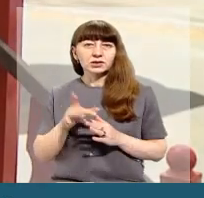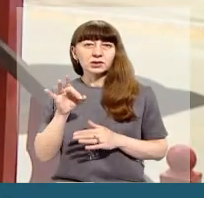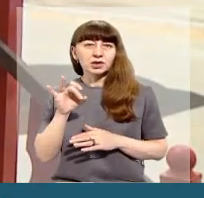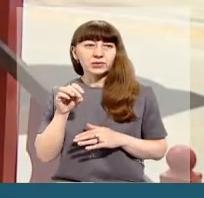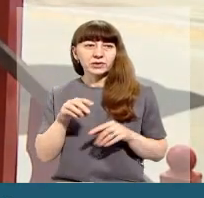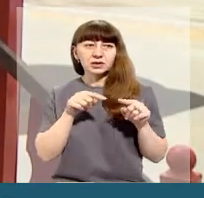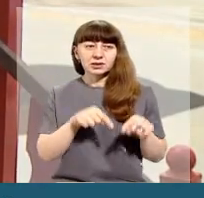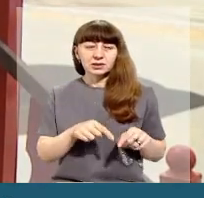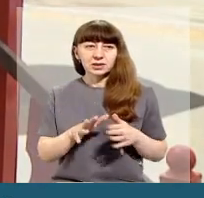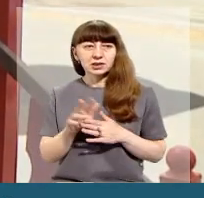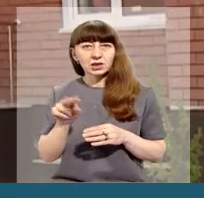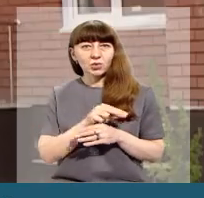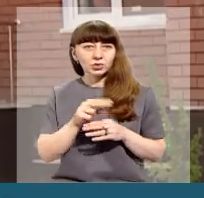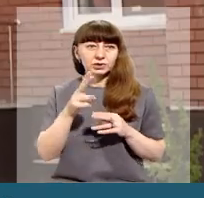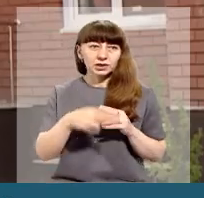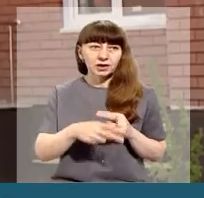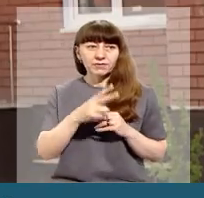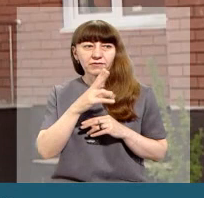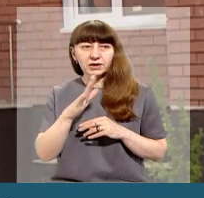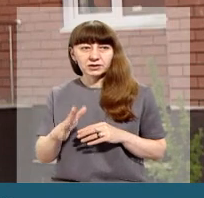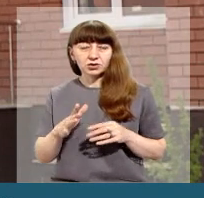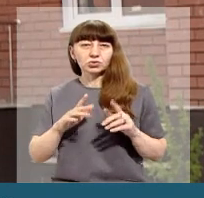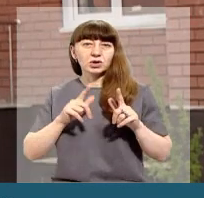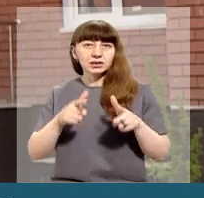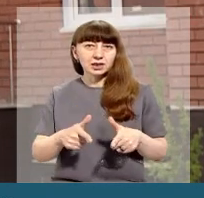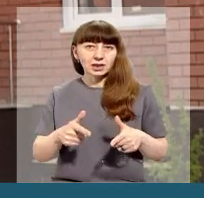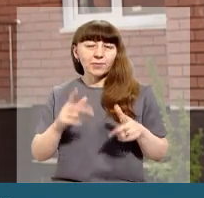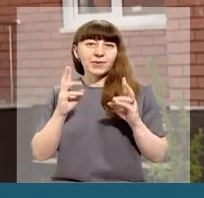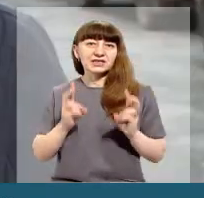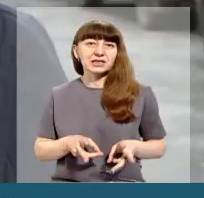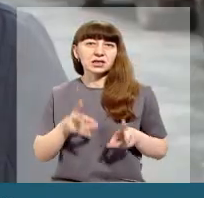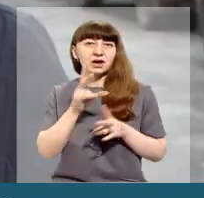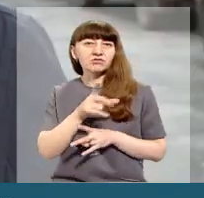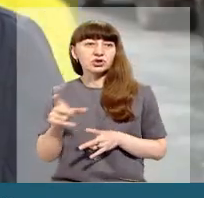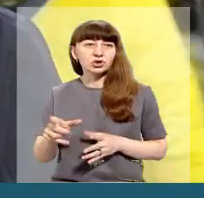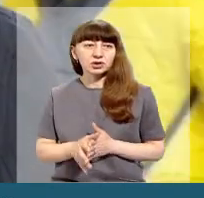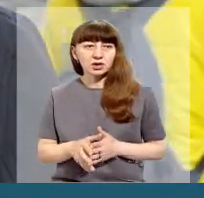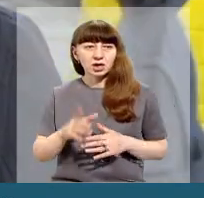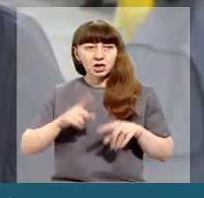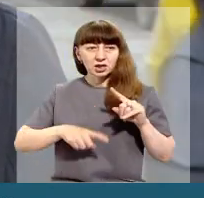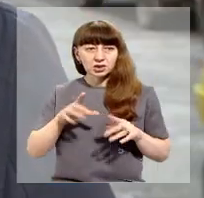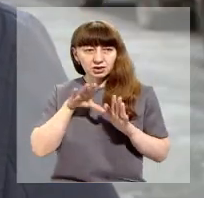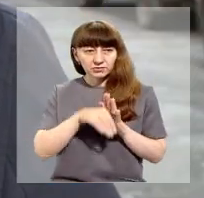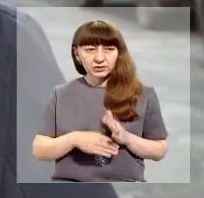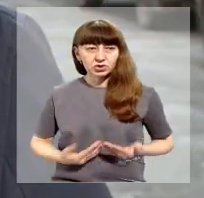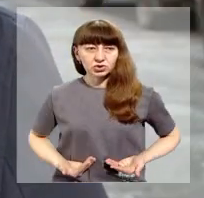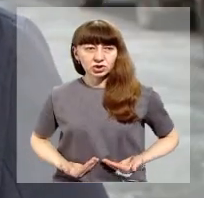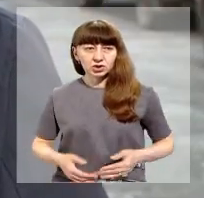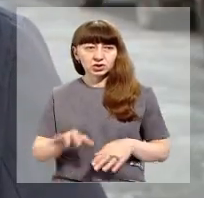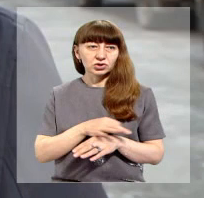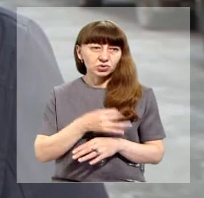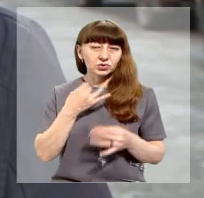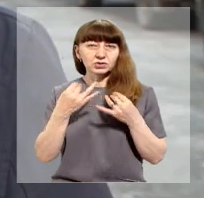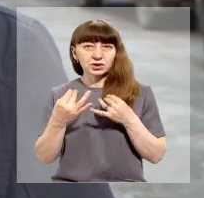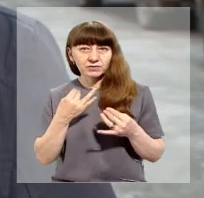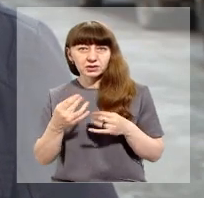«Керемет». Здесь заканчиваются ремонтные работы в квартирах, куда заселятся пострадавшие. Родители со мной живут. С женой